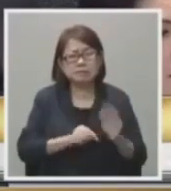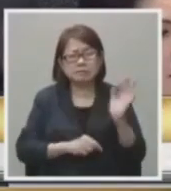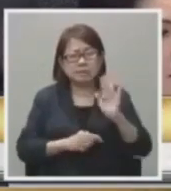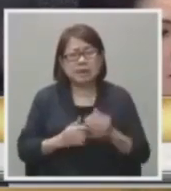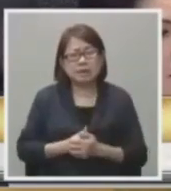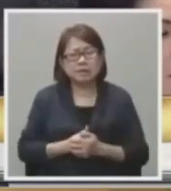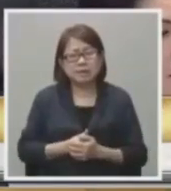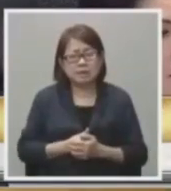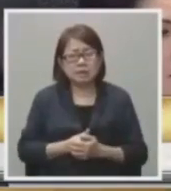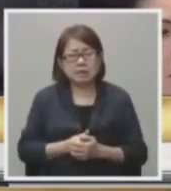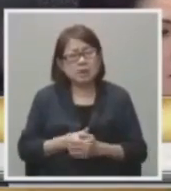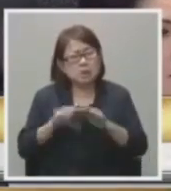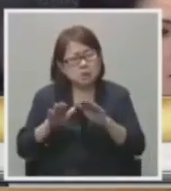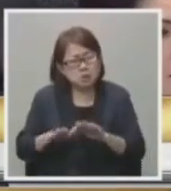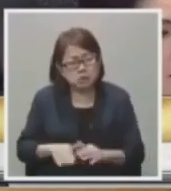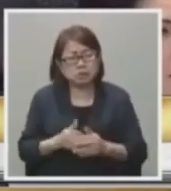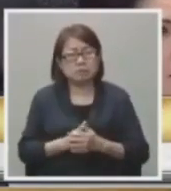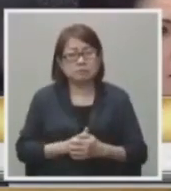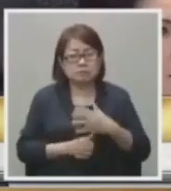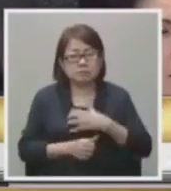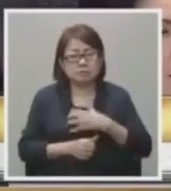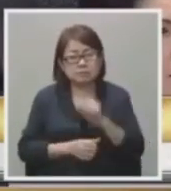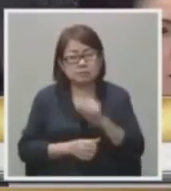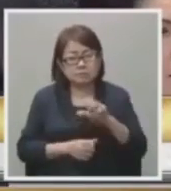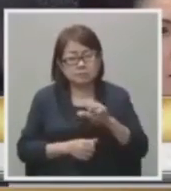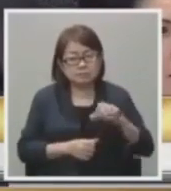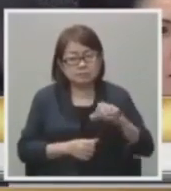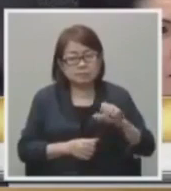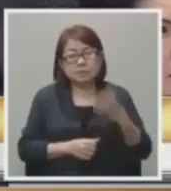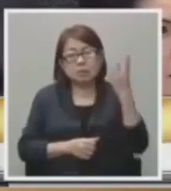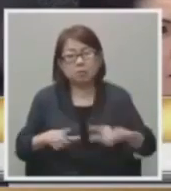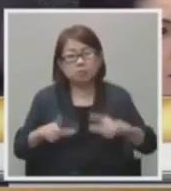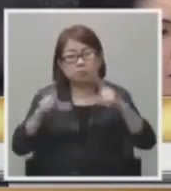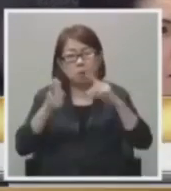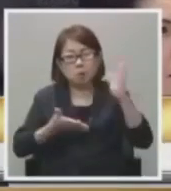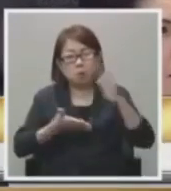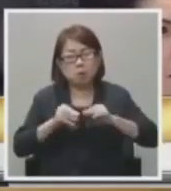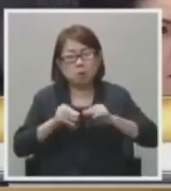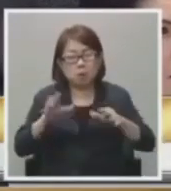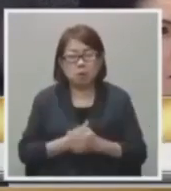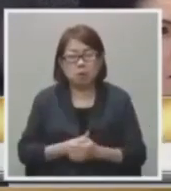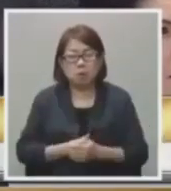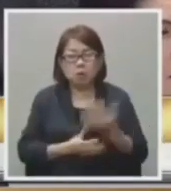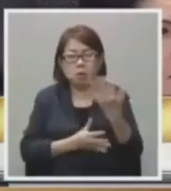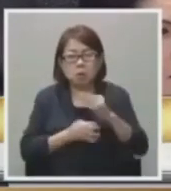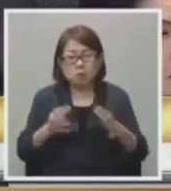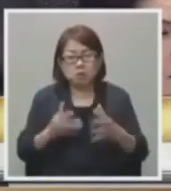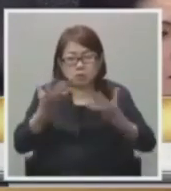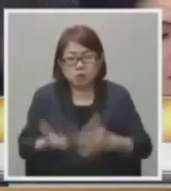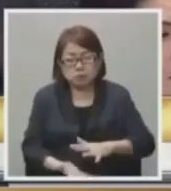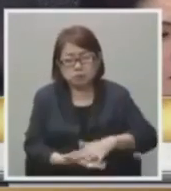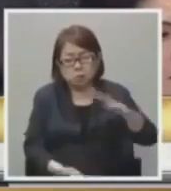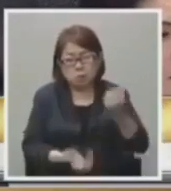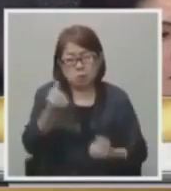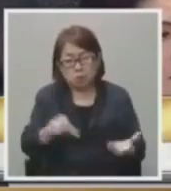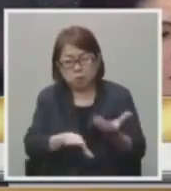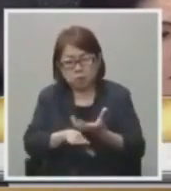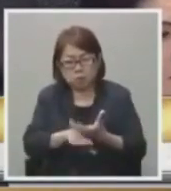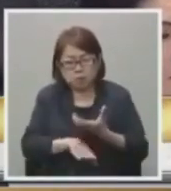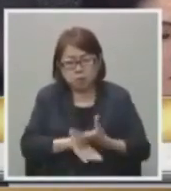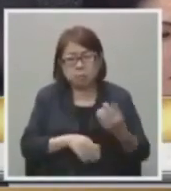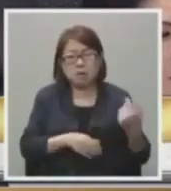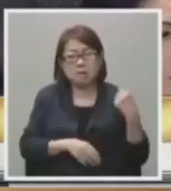ลงมาหน่อยไม่ใช่จับแต่ละทีอ้าวเมื่อวานนี้ข่าวใหญ่แล้วจับทีที่นี่เป็นตันๆเป็นรถบางทีขนยา